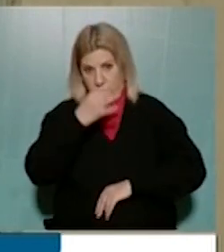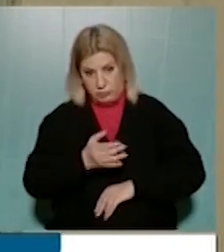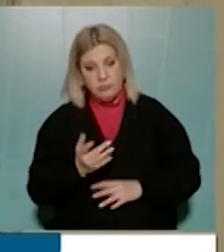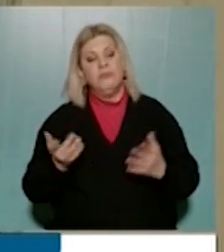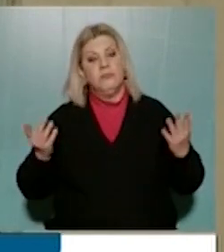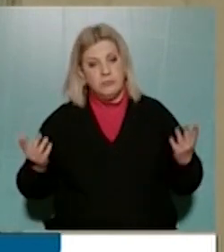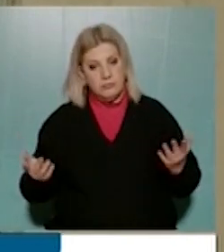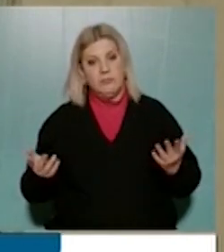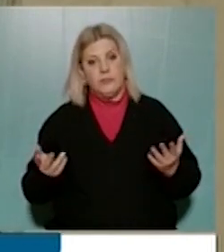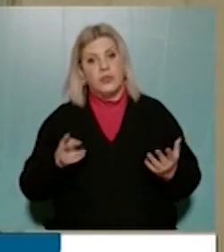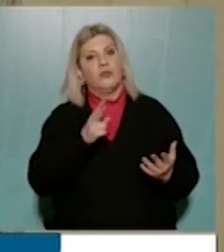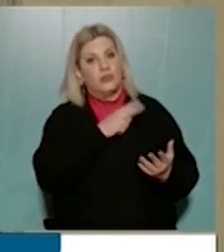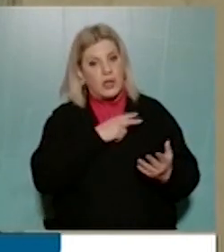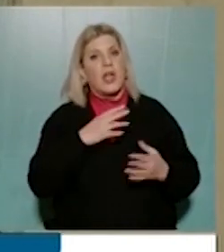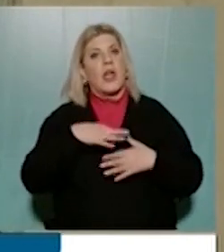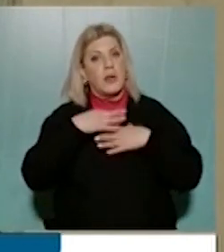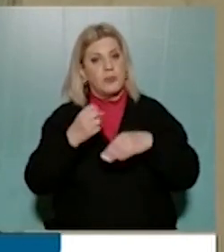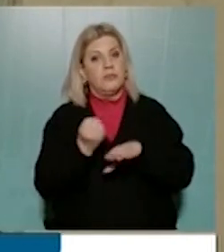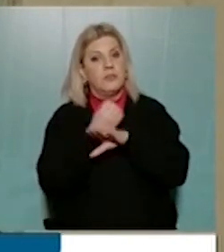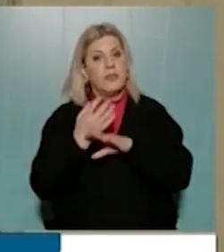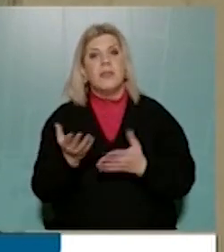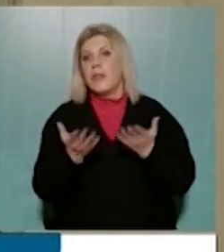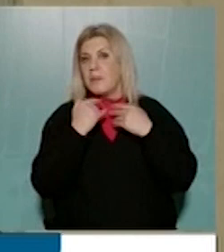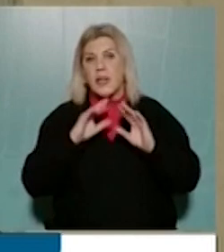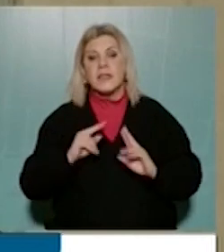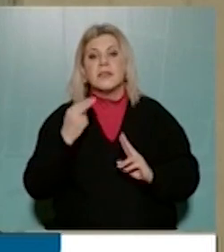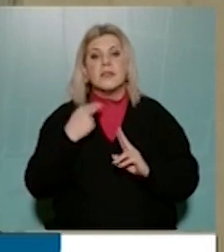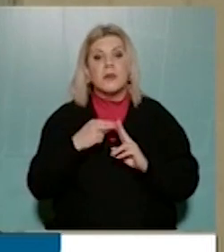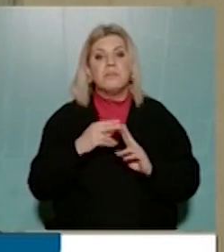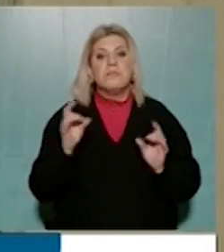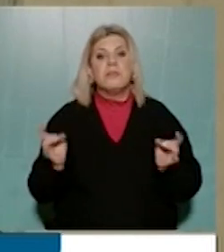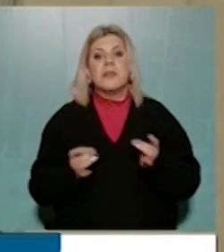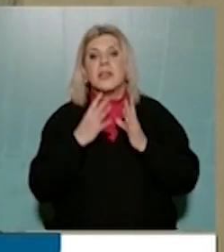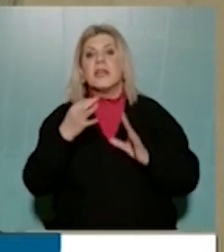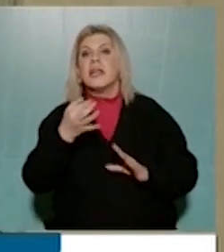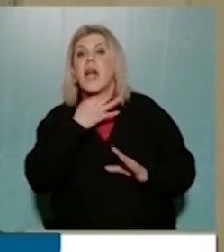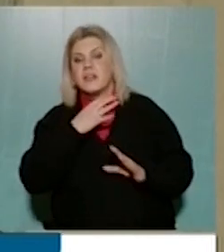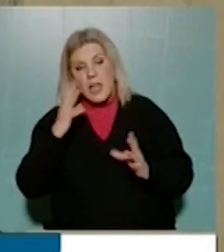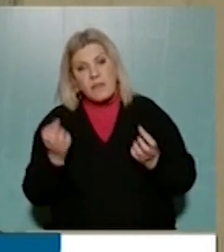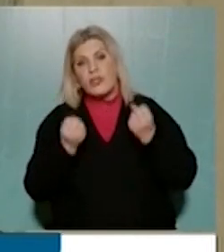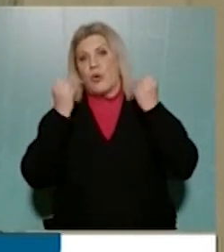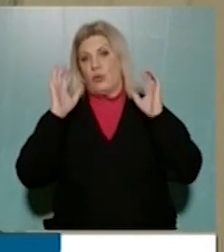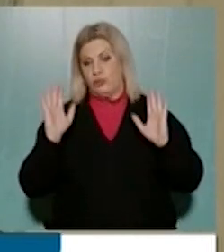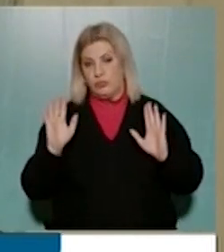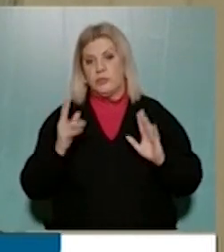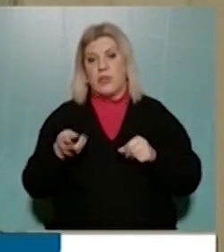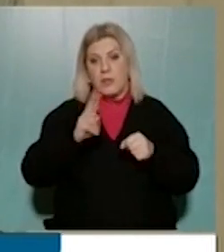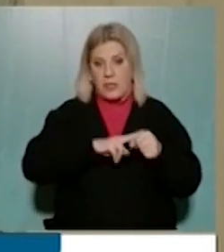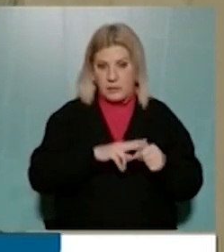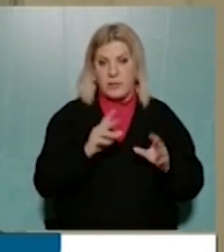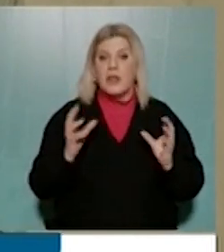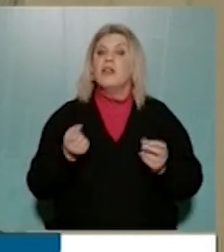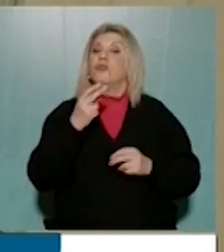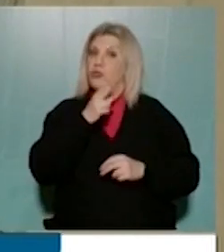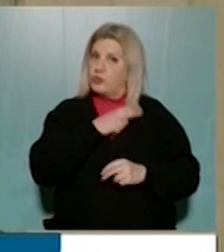ο εκπρόσωπος του εκβ είπε ότι δεν υπάρχει κάποιο κρίσιμο έτσι περιστατικό που να χρειάστηκε που να κατέληξε ο ασθενής ή